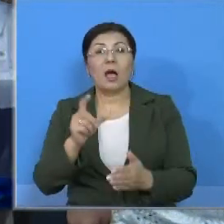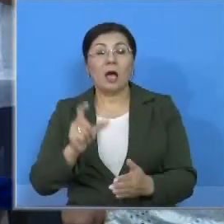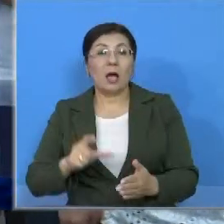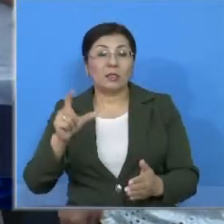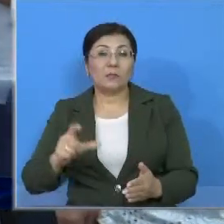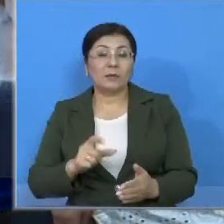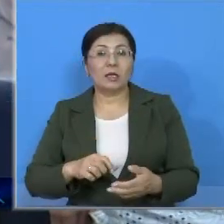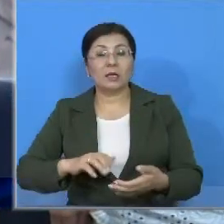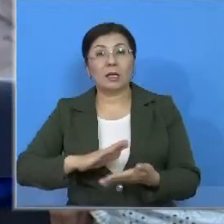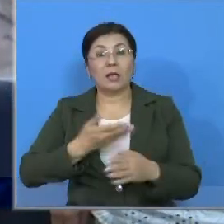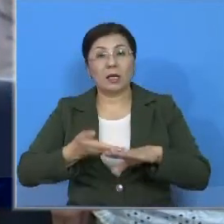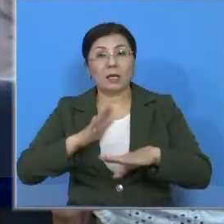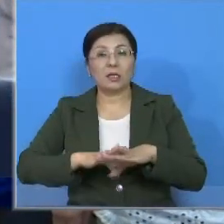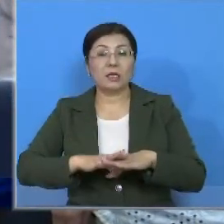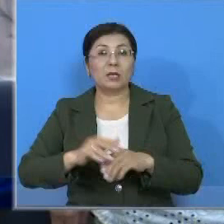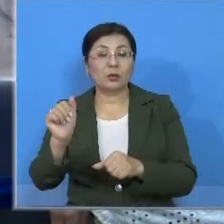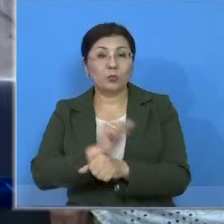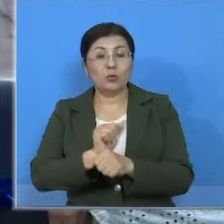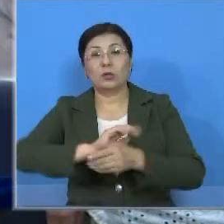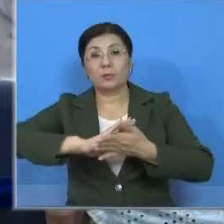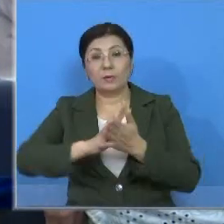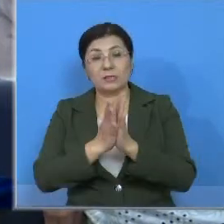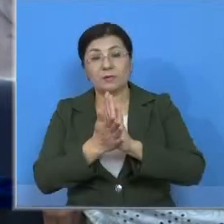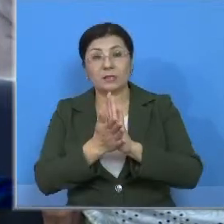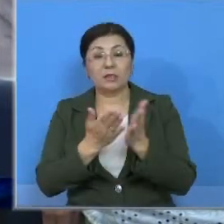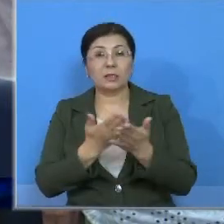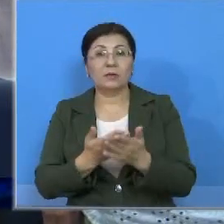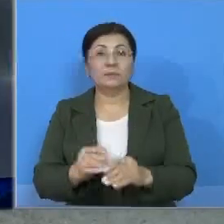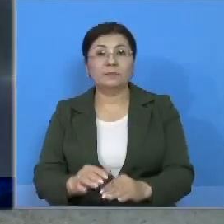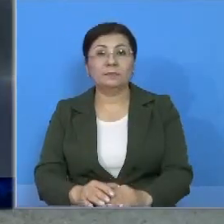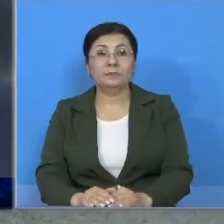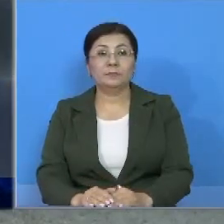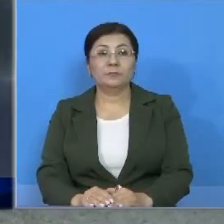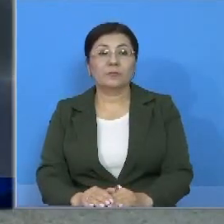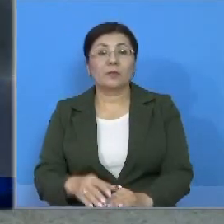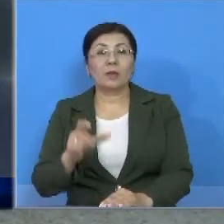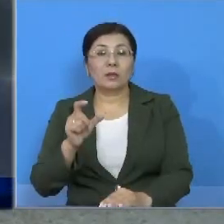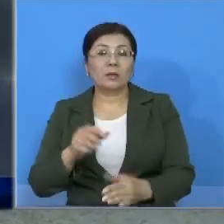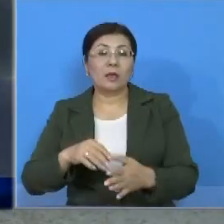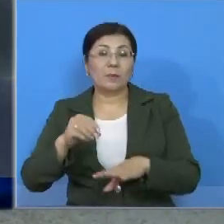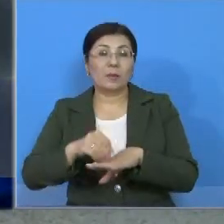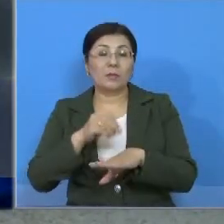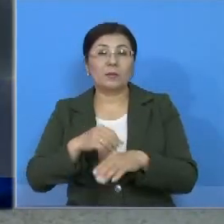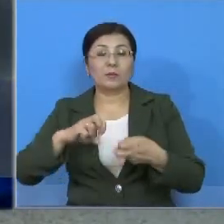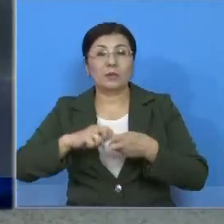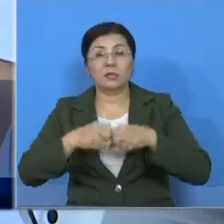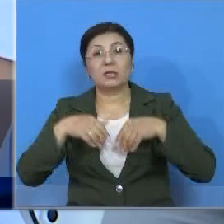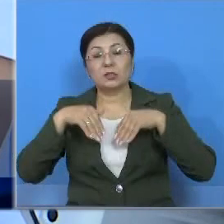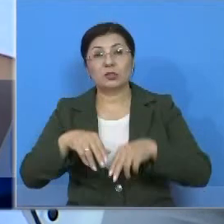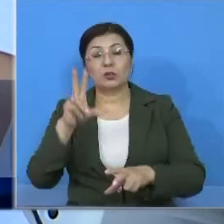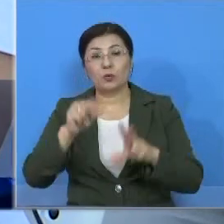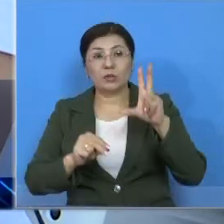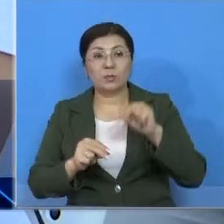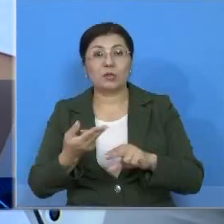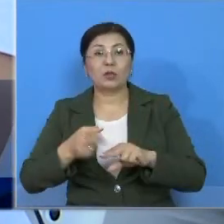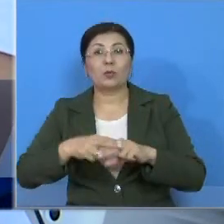көлік қоятын жер жоқ. Бұл біз үшін үлкен мәселе. Көлік тұрағы болса жақсы болар еді. Аудан әкімі мәселені шешуге уәде етті. Ал дәл